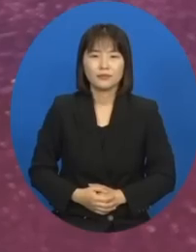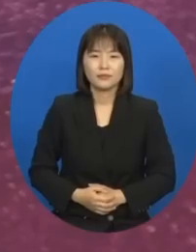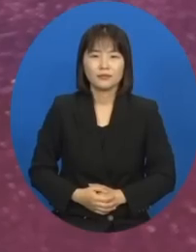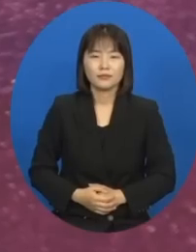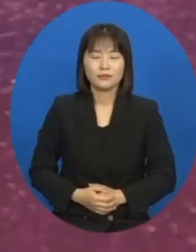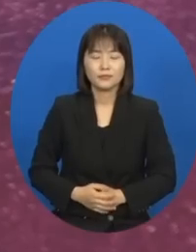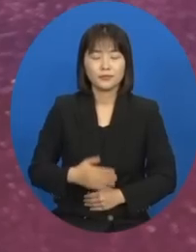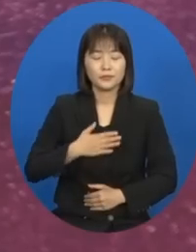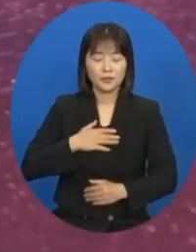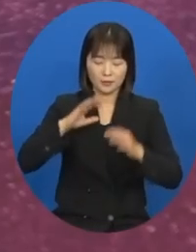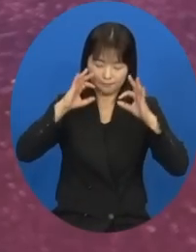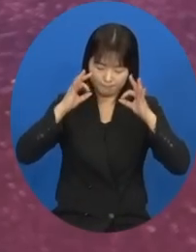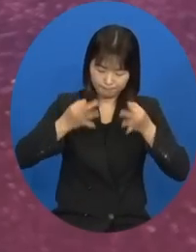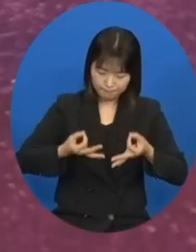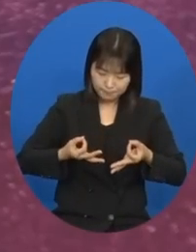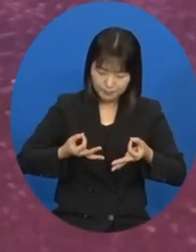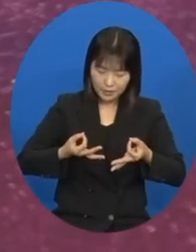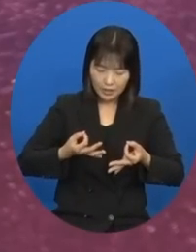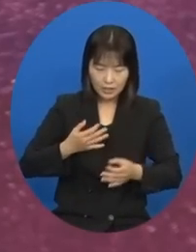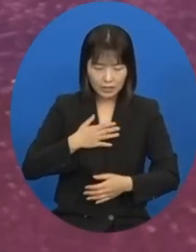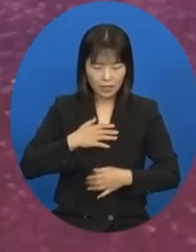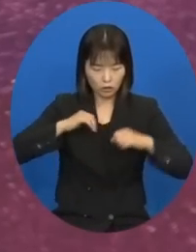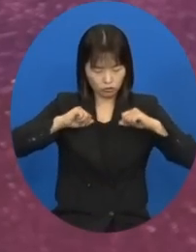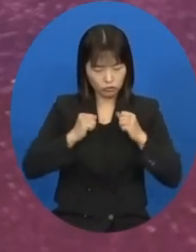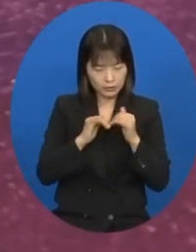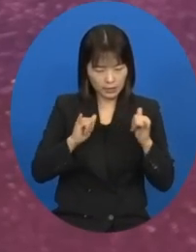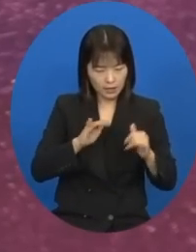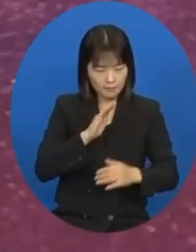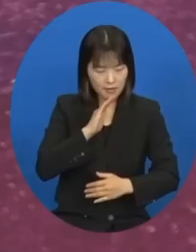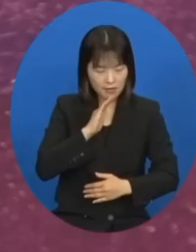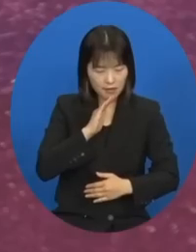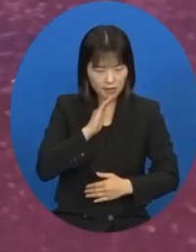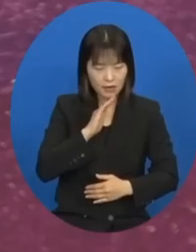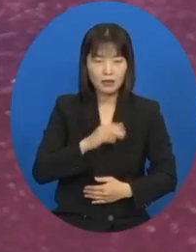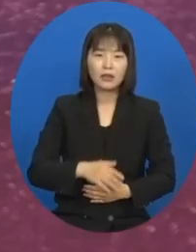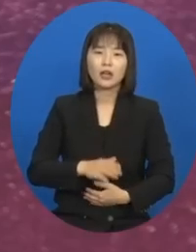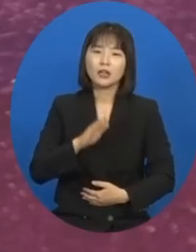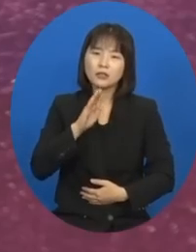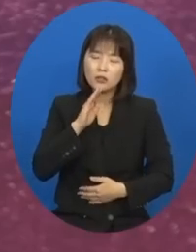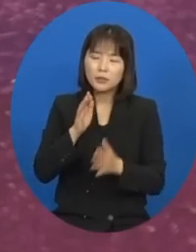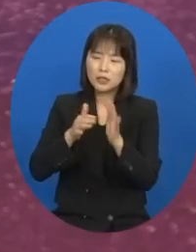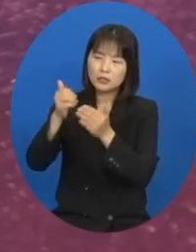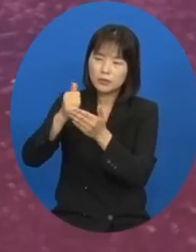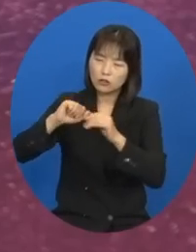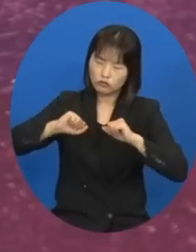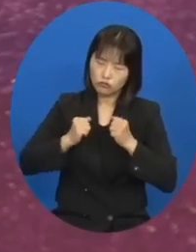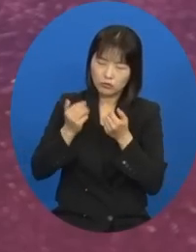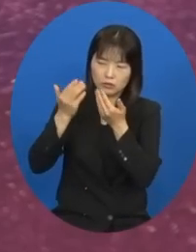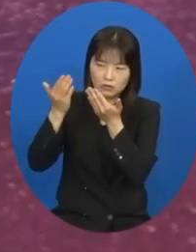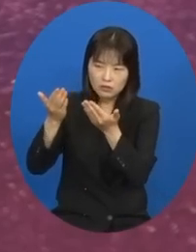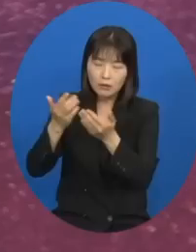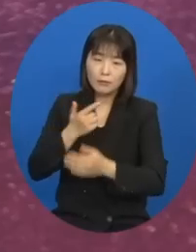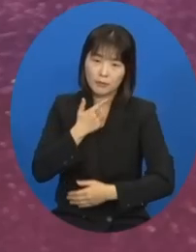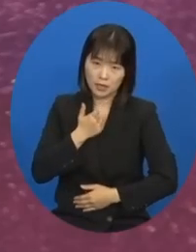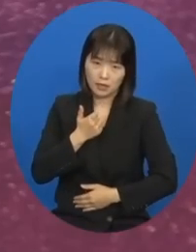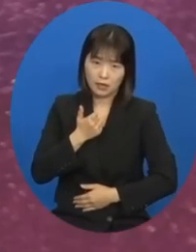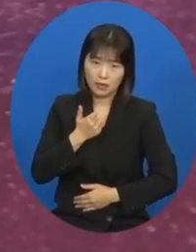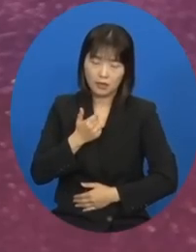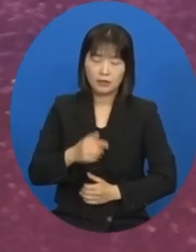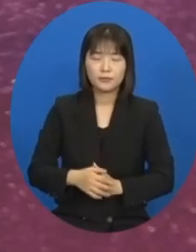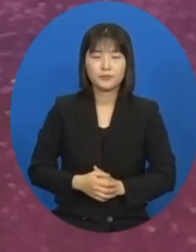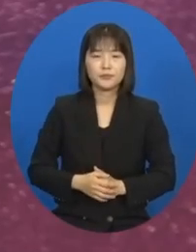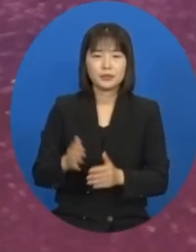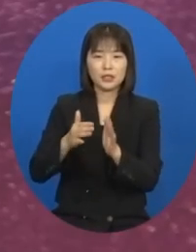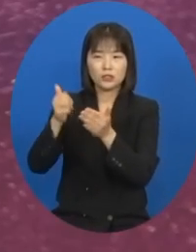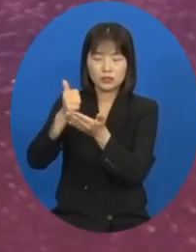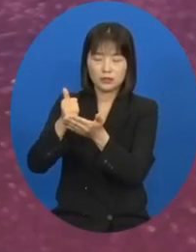저 자신을 돌아봤어요 나는 순종의 사람인가 나는 정말 예수님께 순종하고 있나 예수님